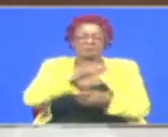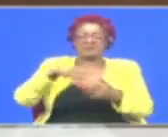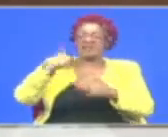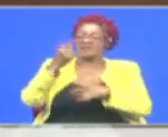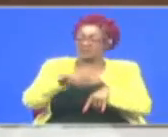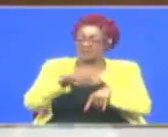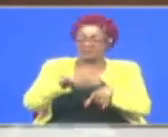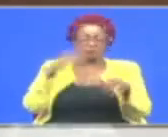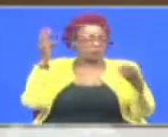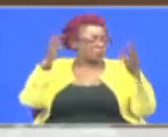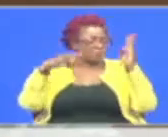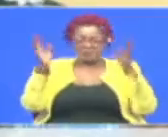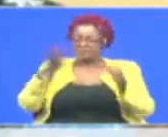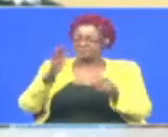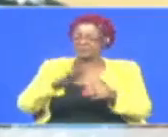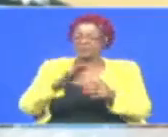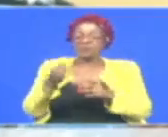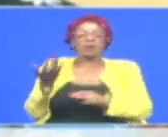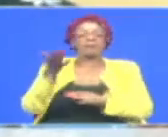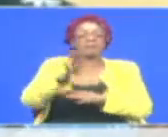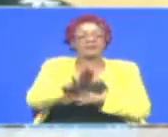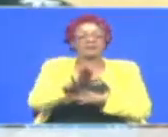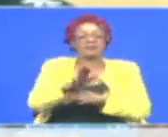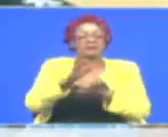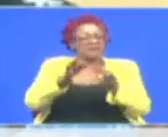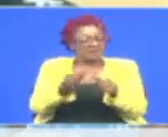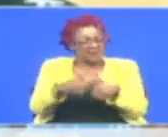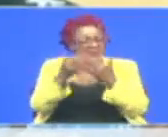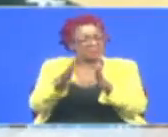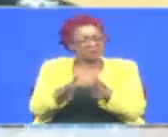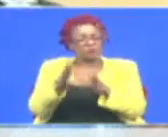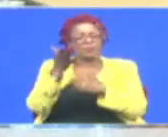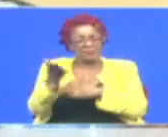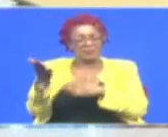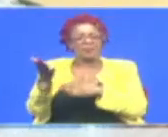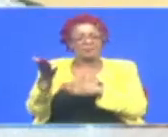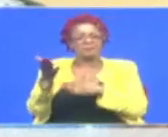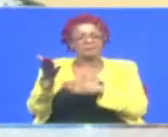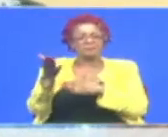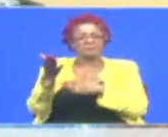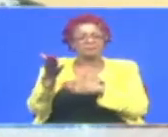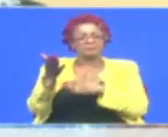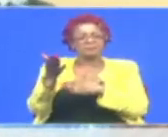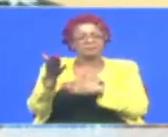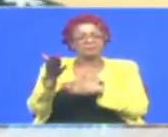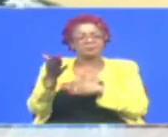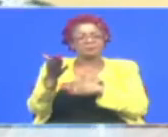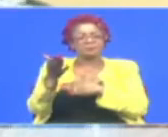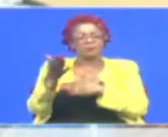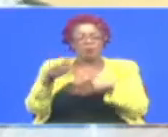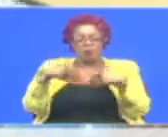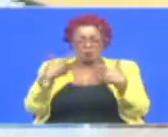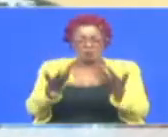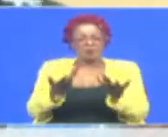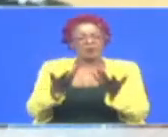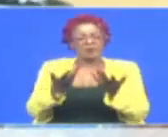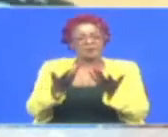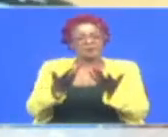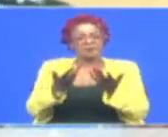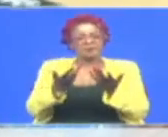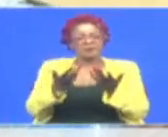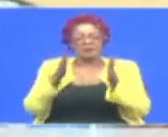wasikue na stress, naambia tu mama atakaa. Kama ingekuwa ni mtu wa mkubwa ama ingekuwa ni mtu